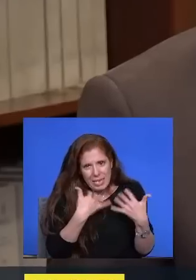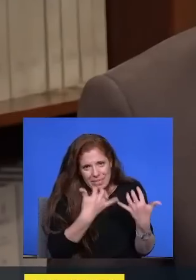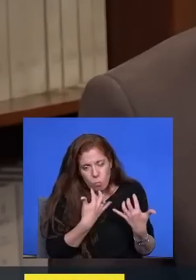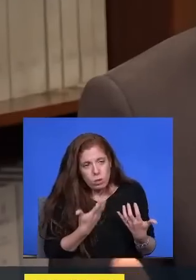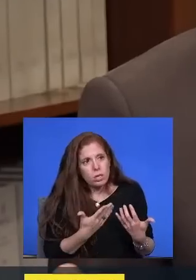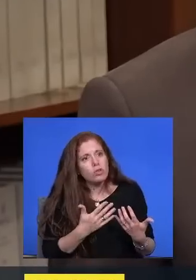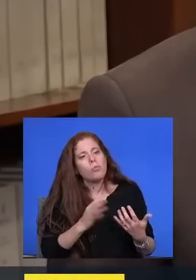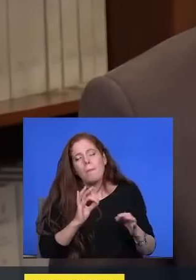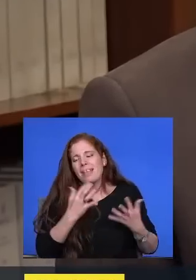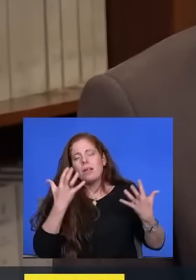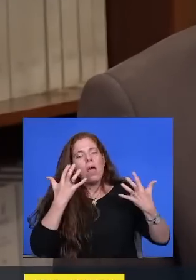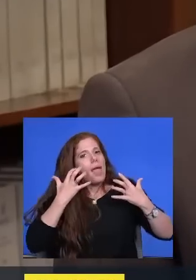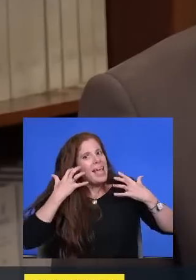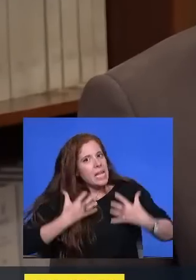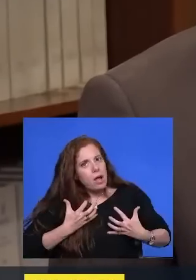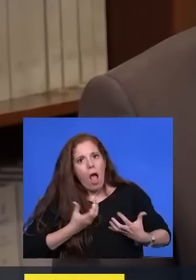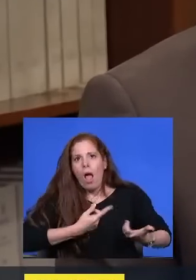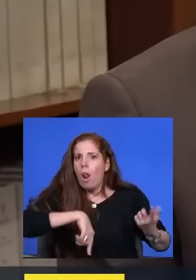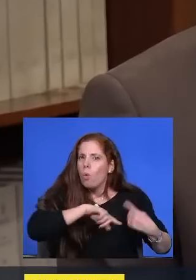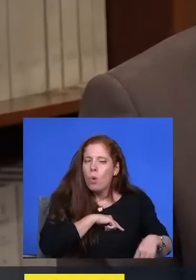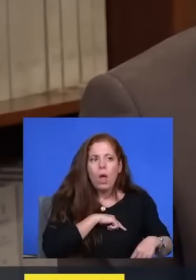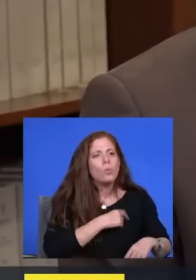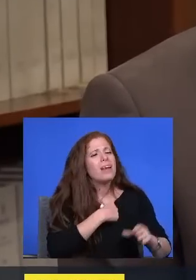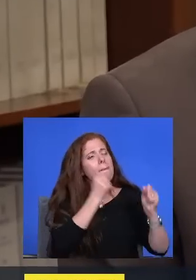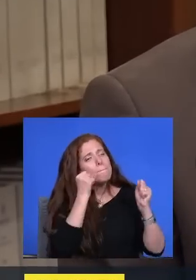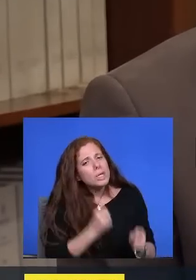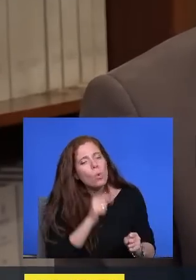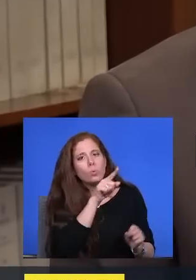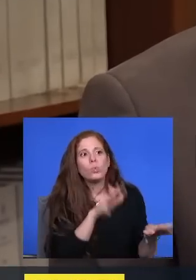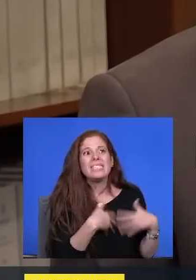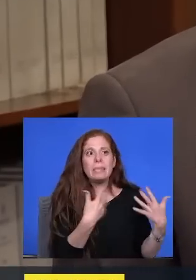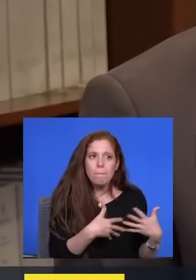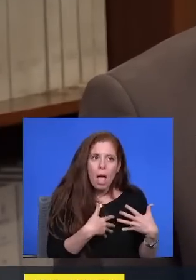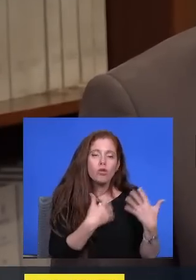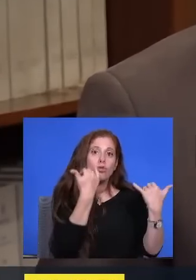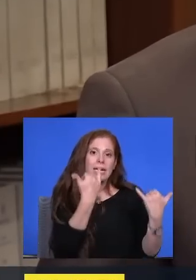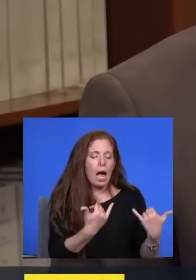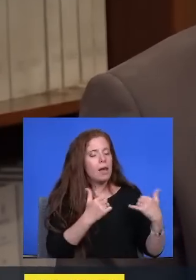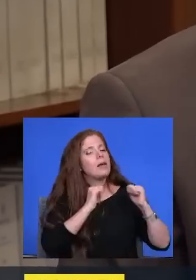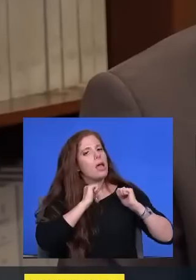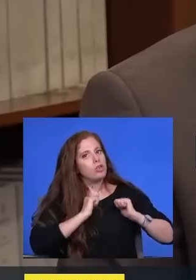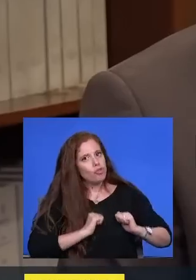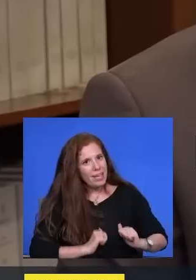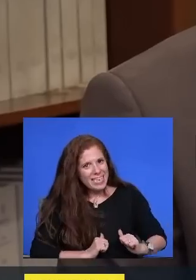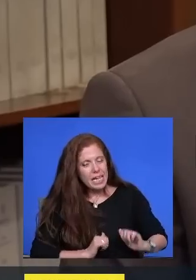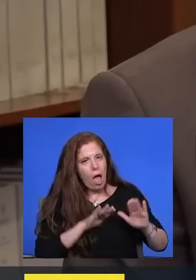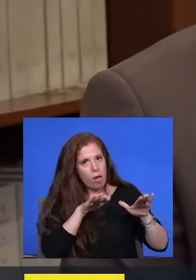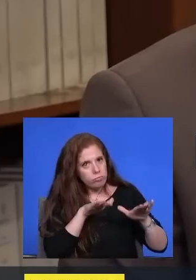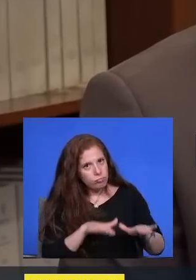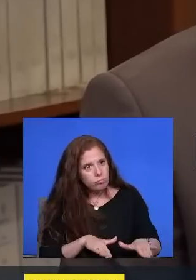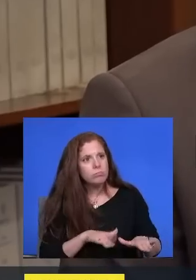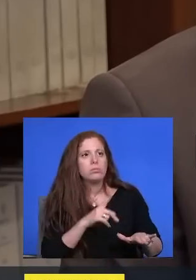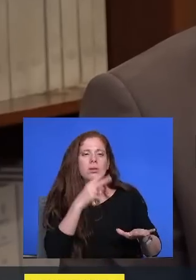השבועות האחרונים, החודשים האחרונים. אני בטוח שהוא שמח על כך שכרגע יש רגיעה, כניסה